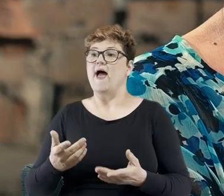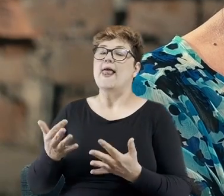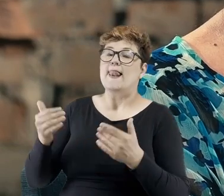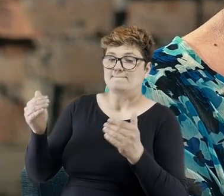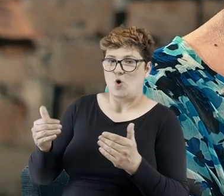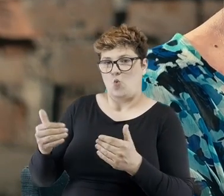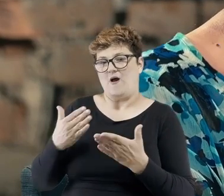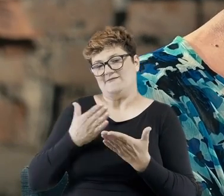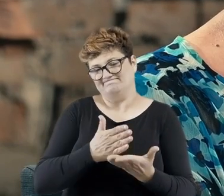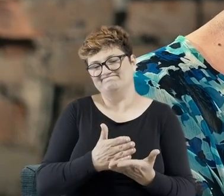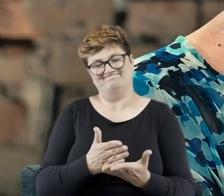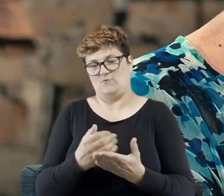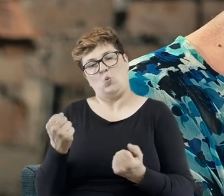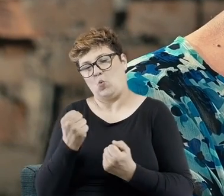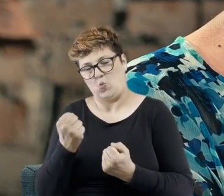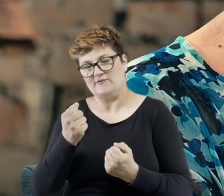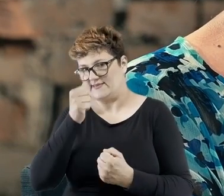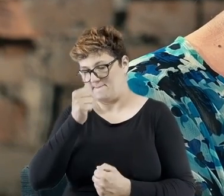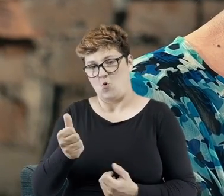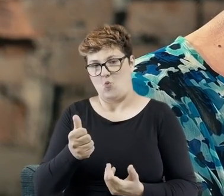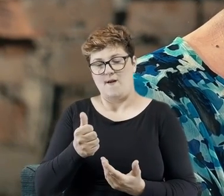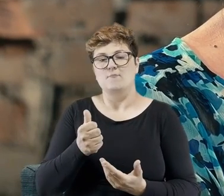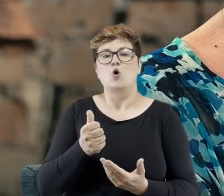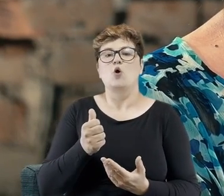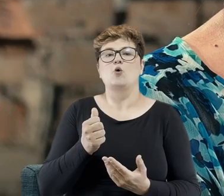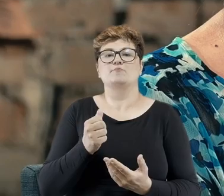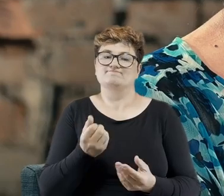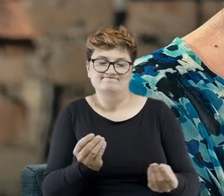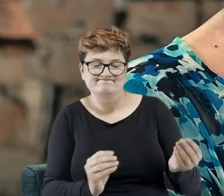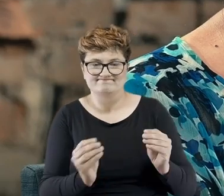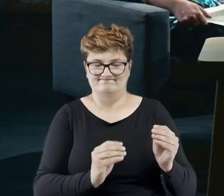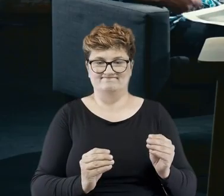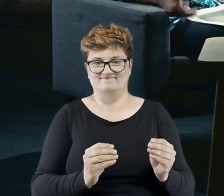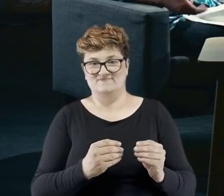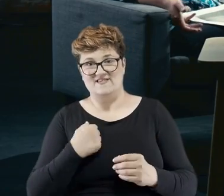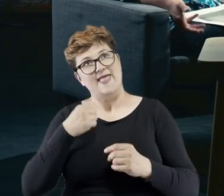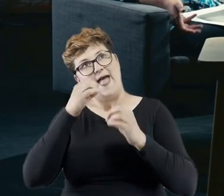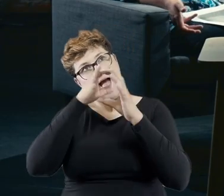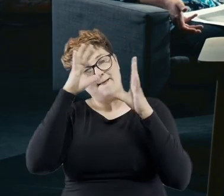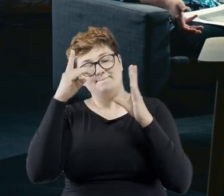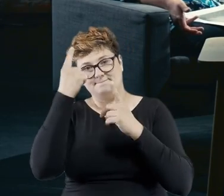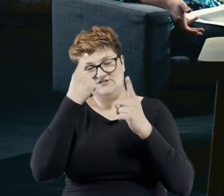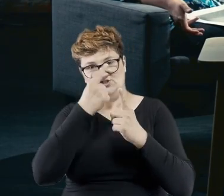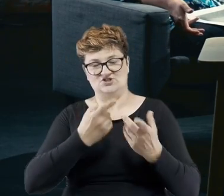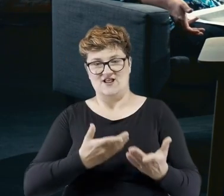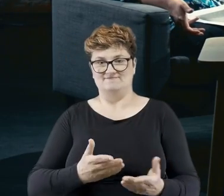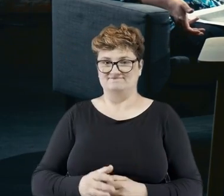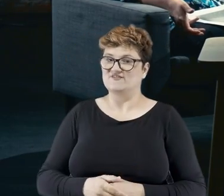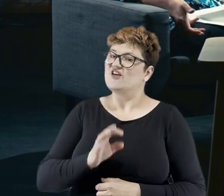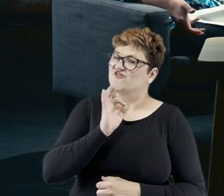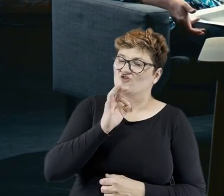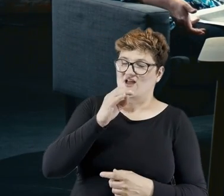mogła, a nie mogła na zbyt wiele, bo nie da się kogoś uformować według własnych wyobrażeń. Tak, przed